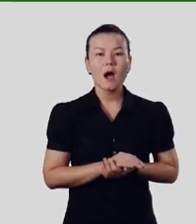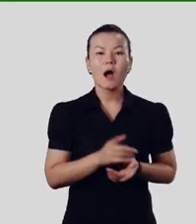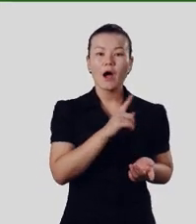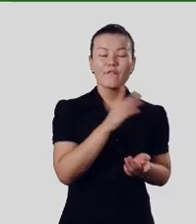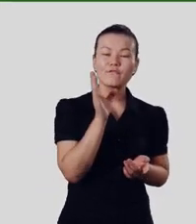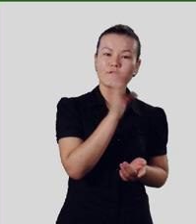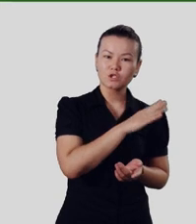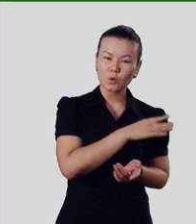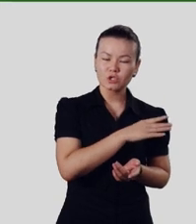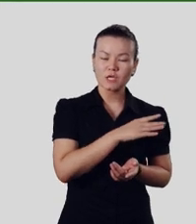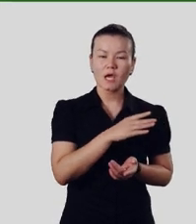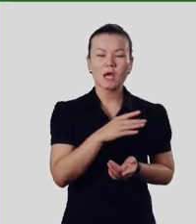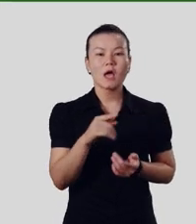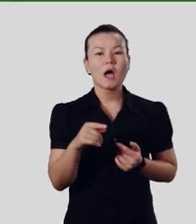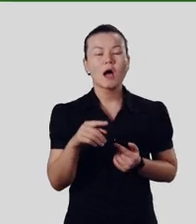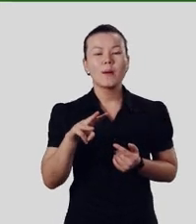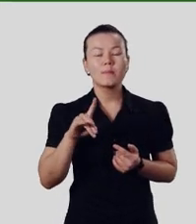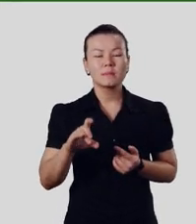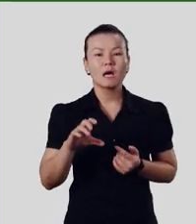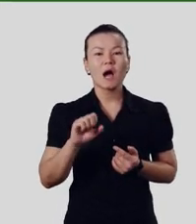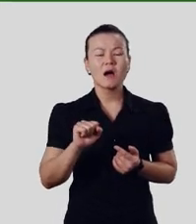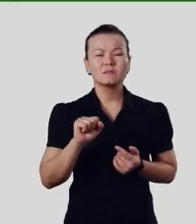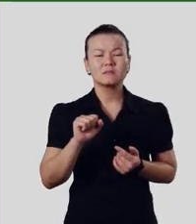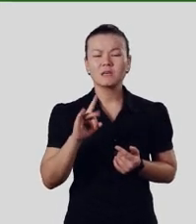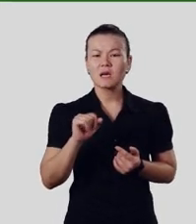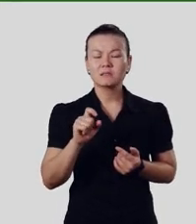Крайняя восточная точка – мыс Рас-Хафун.